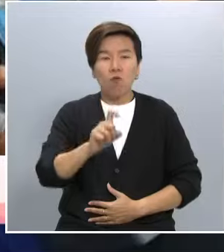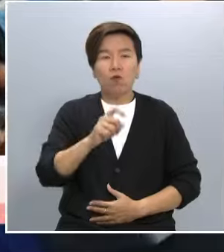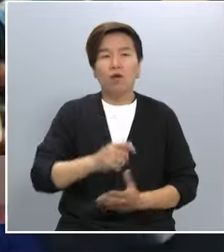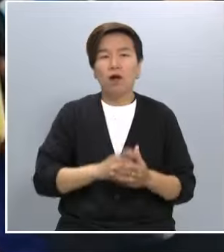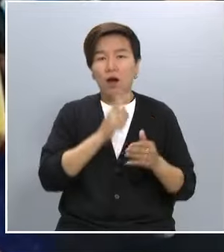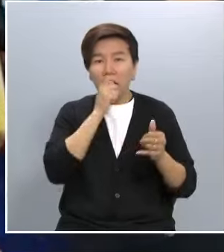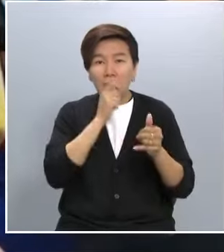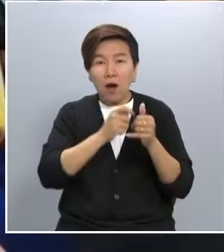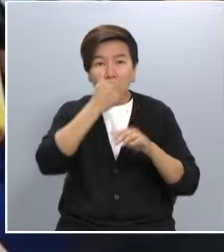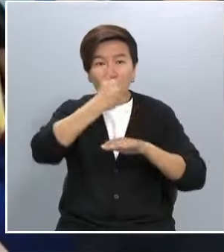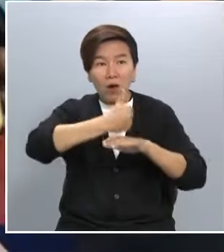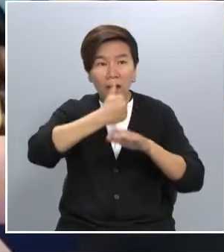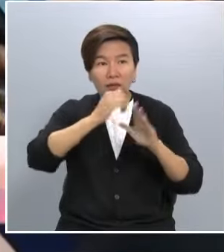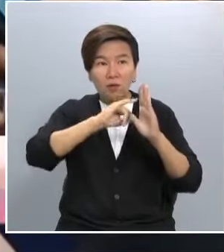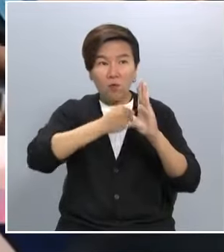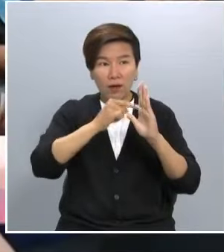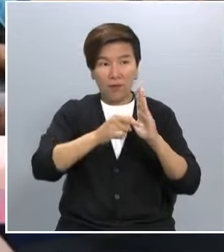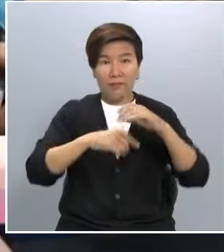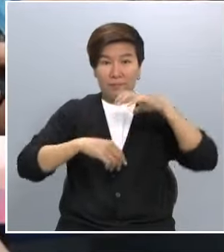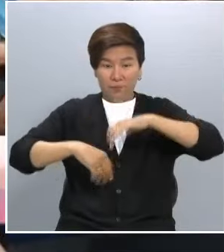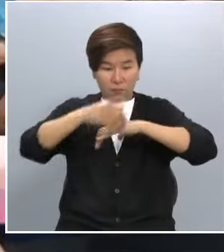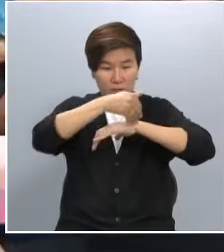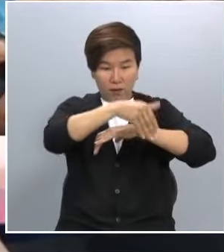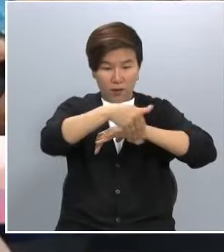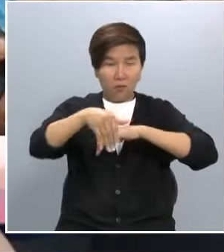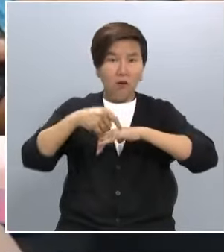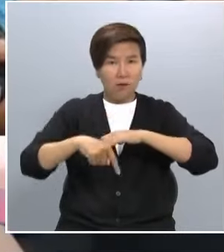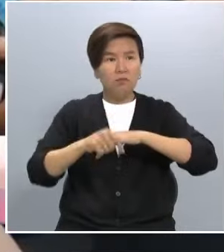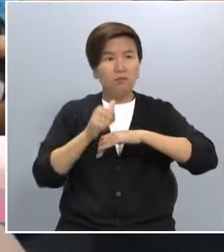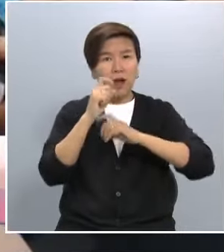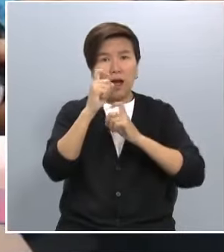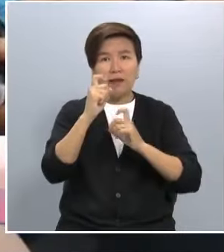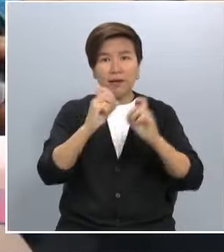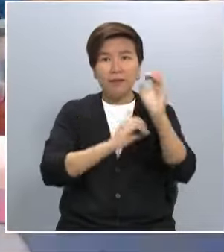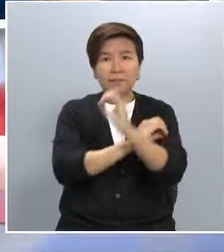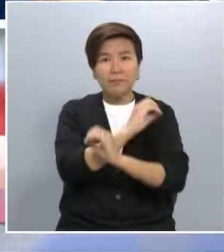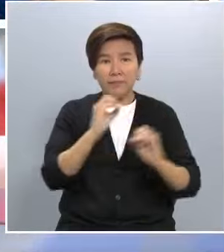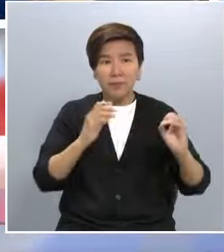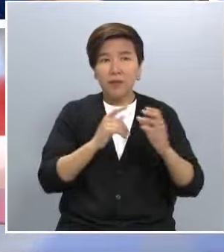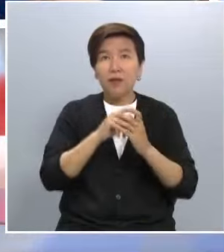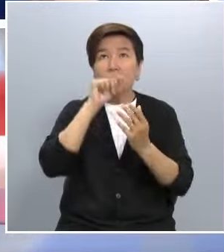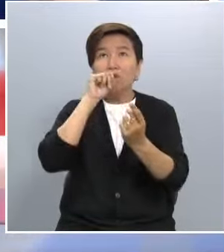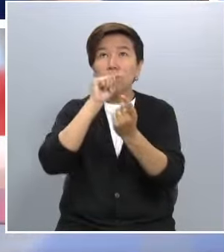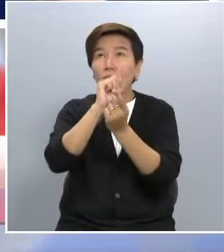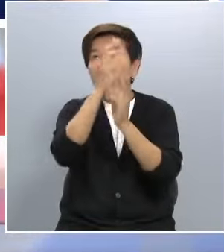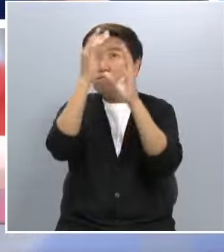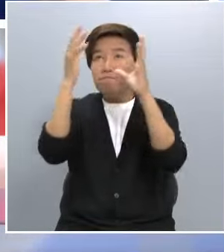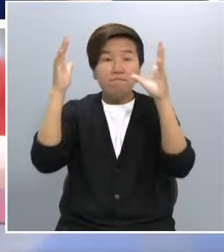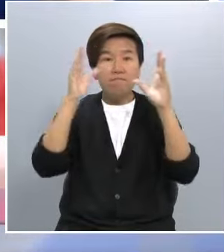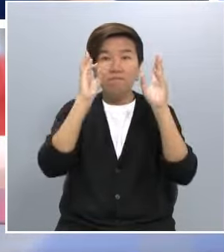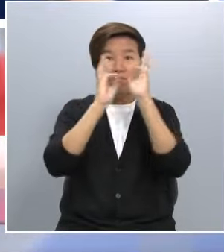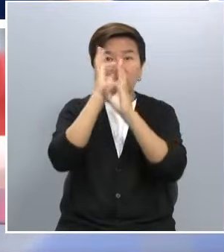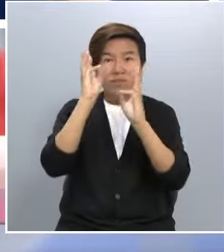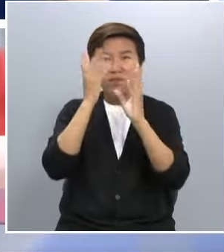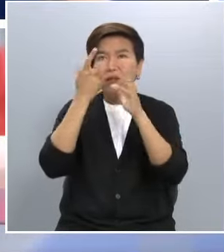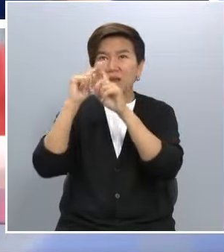ด้านนอกเนี้ยก็ถือว่ามีความปลอดภัยยังไม่พบสารแคดเมียมในอากาศนะครับเพราะฉะนั้นเนี่ยที่เป็นห่วงกัน